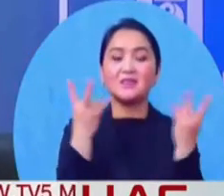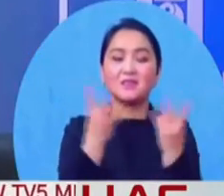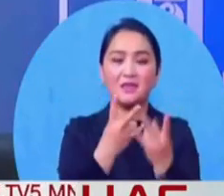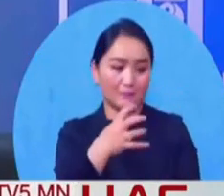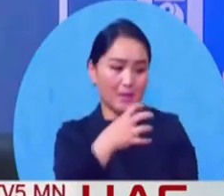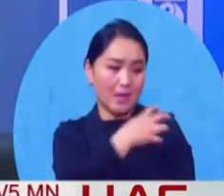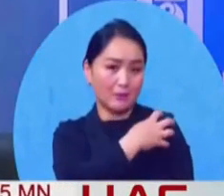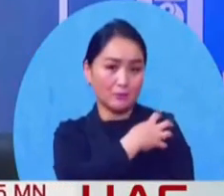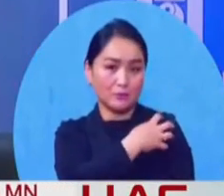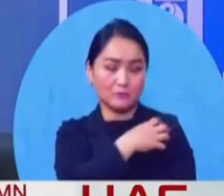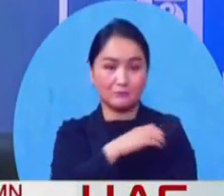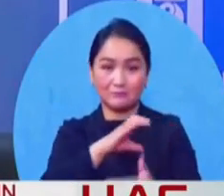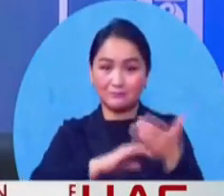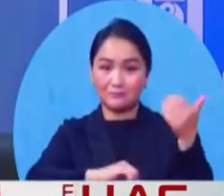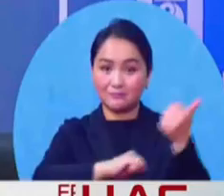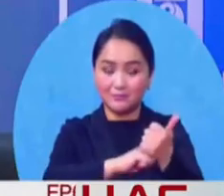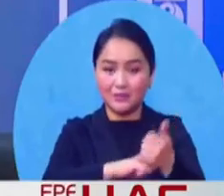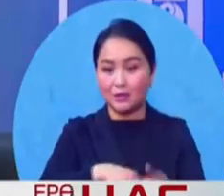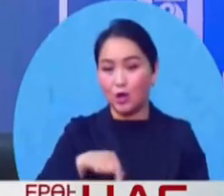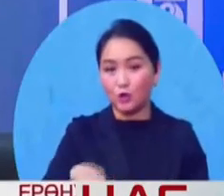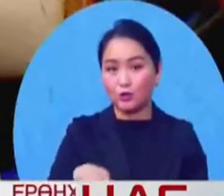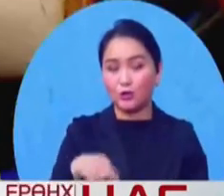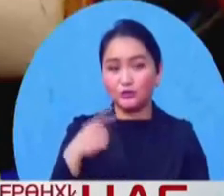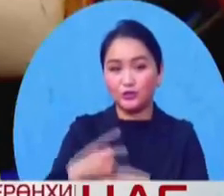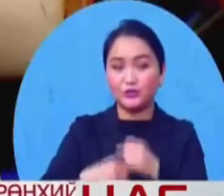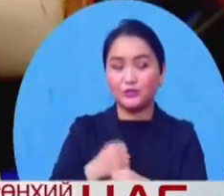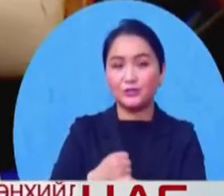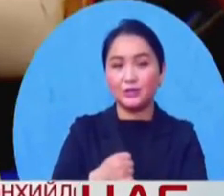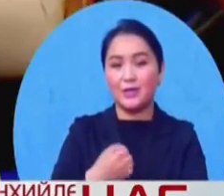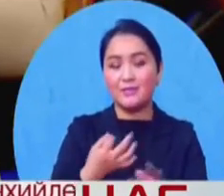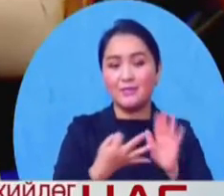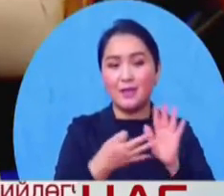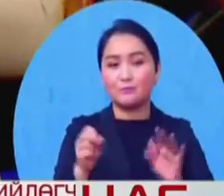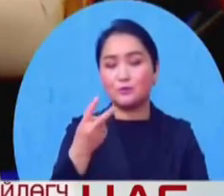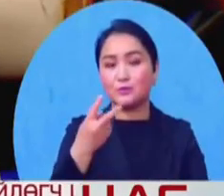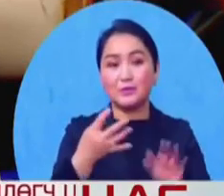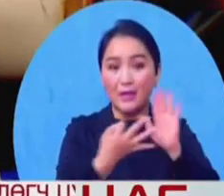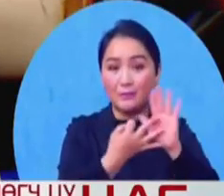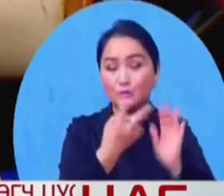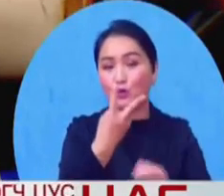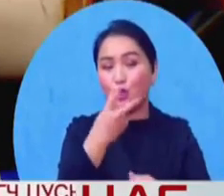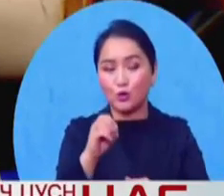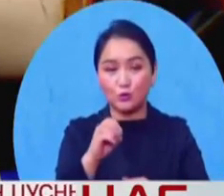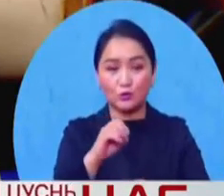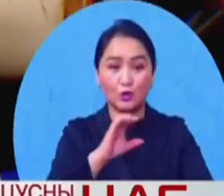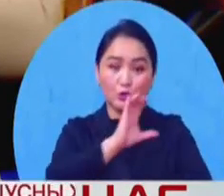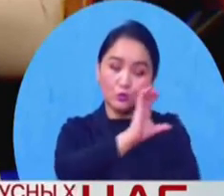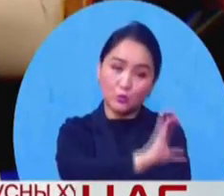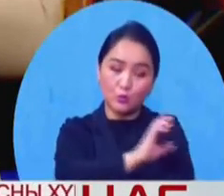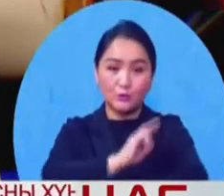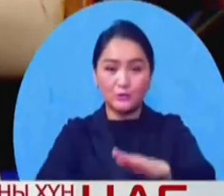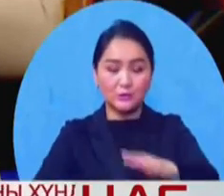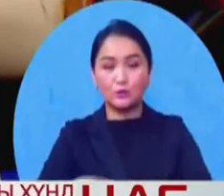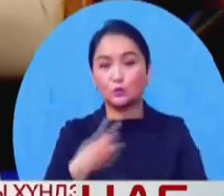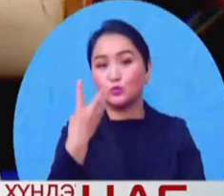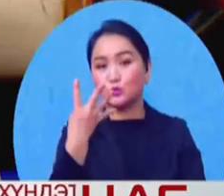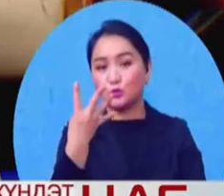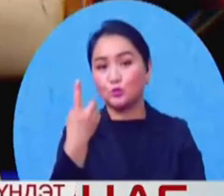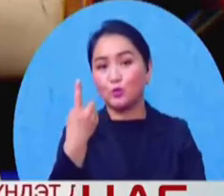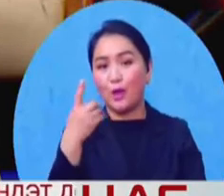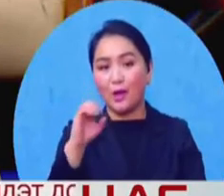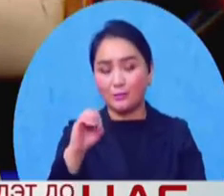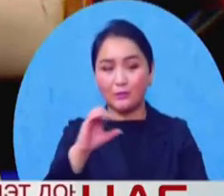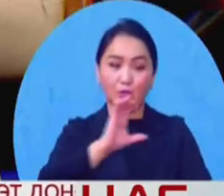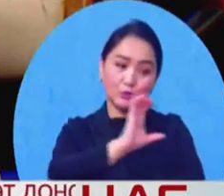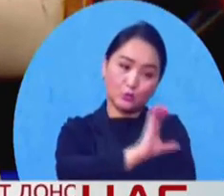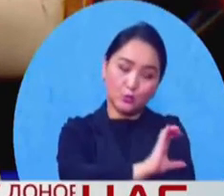ажил. Энэ жил бид нар 50% нь 50% нь 50% нь одоо 820 орчим сургууль цэцэрлэг дотор байрны 410